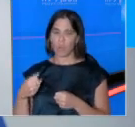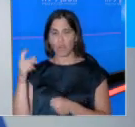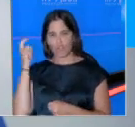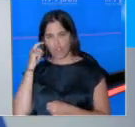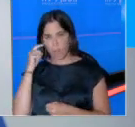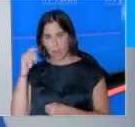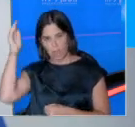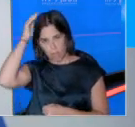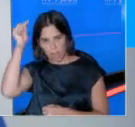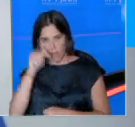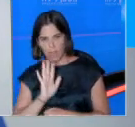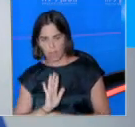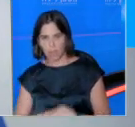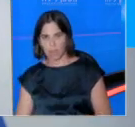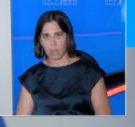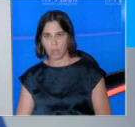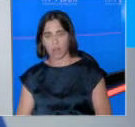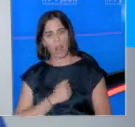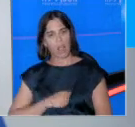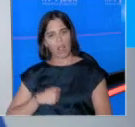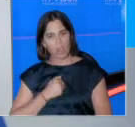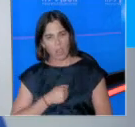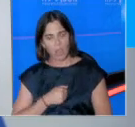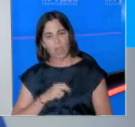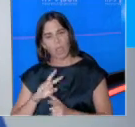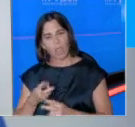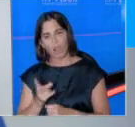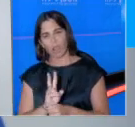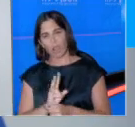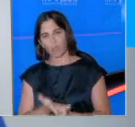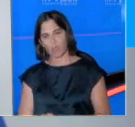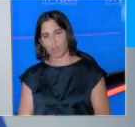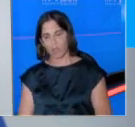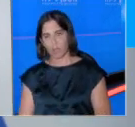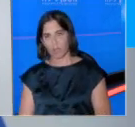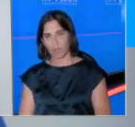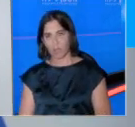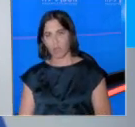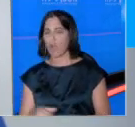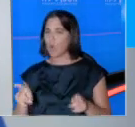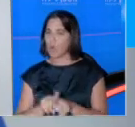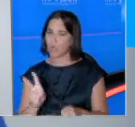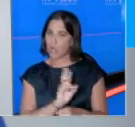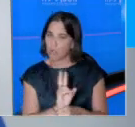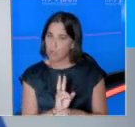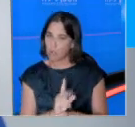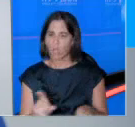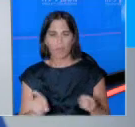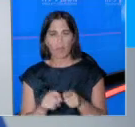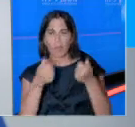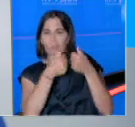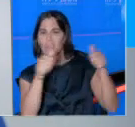שמעתי את נפתלי בנט. לצערי הוא שוב מוליך שולל את הציבור. אותם שקרים, אותם